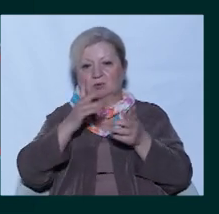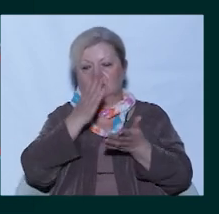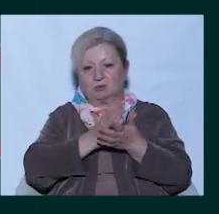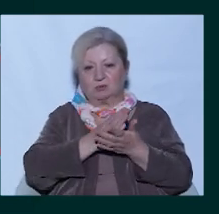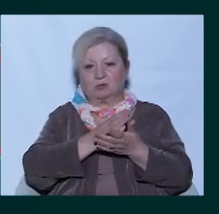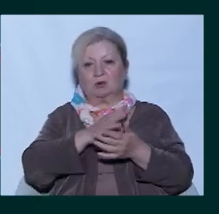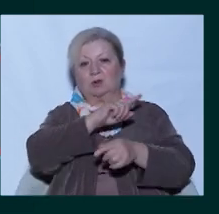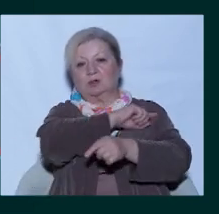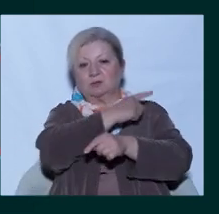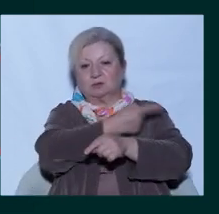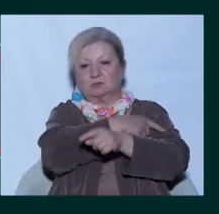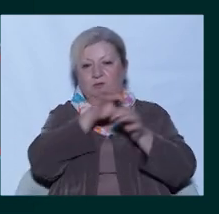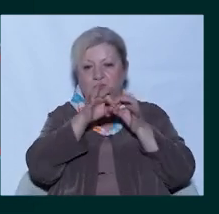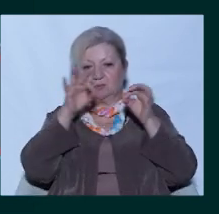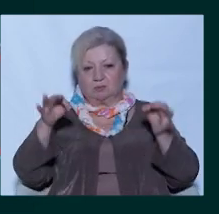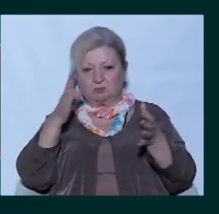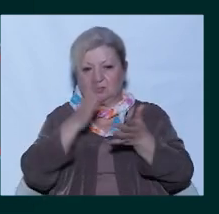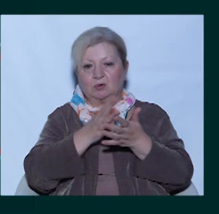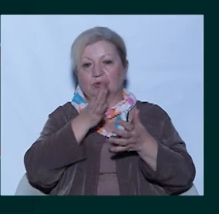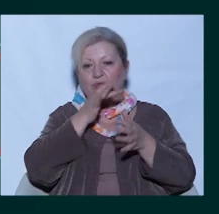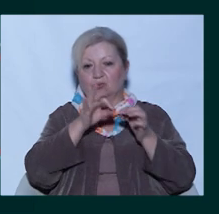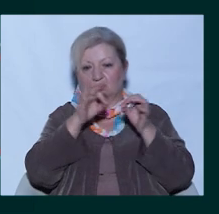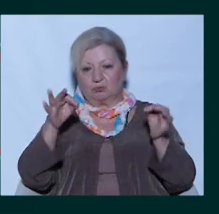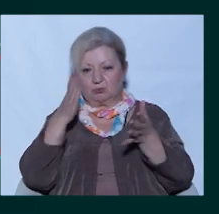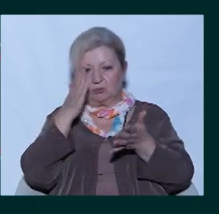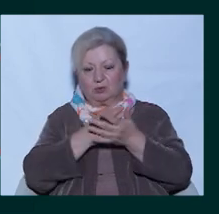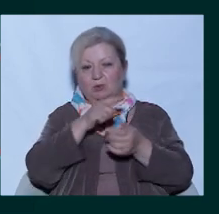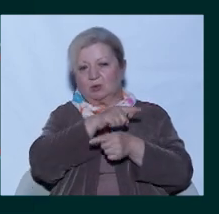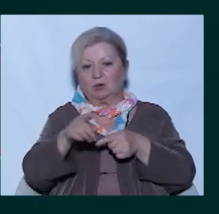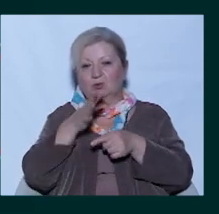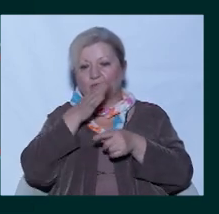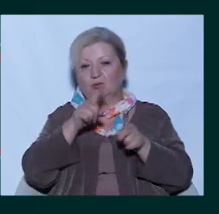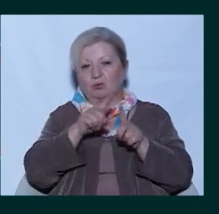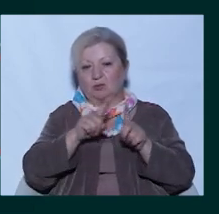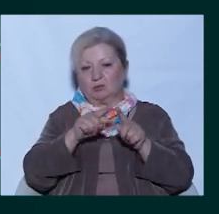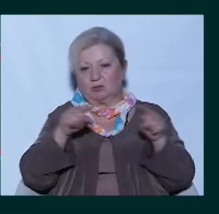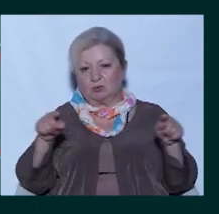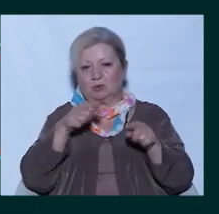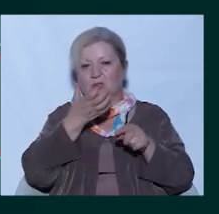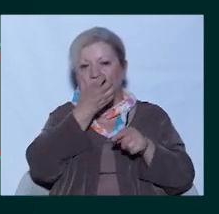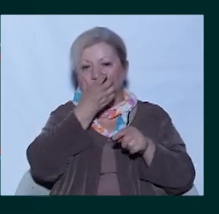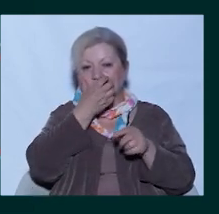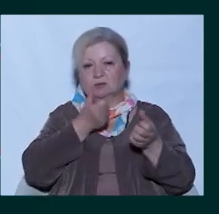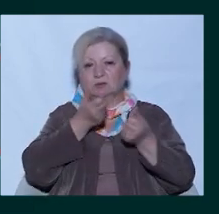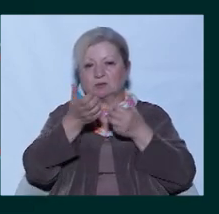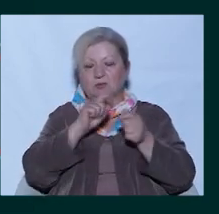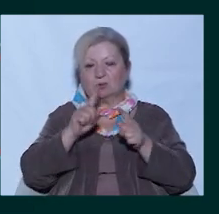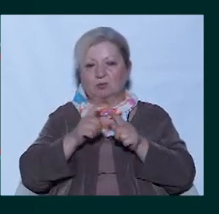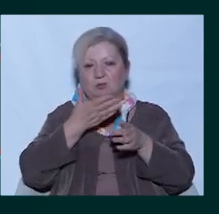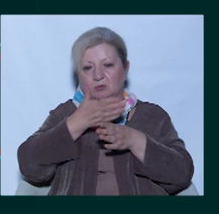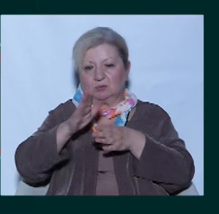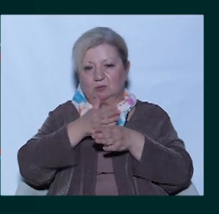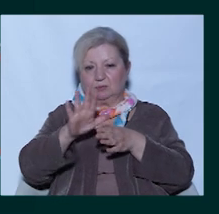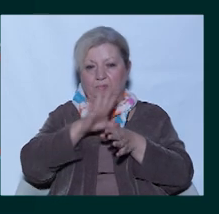სიმძლავრია გადაზომილი და დროა გადაზომილი. რაღაცა დროის განმავლობაში სითბოს რაოდენობა, რომელიც